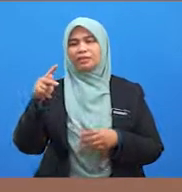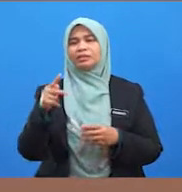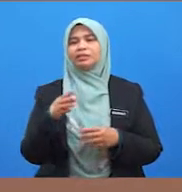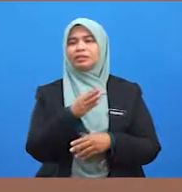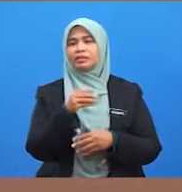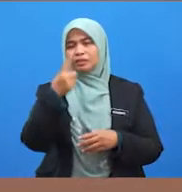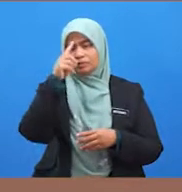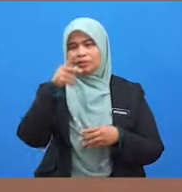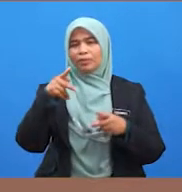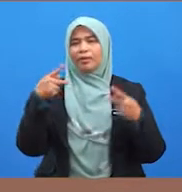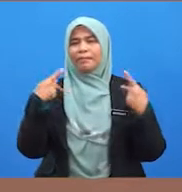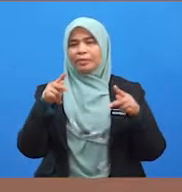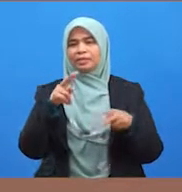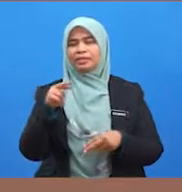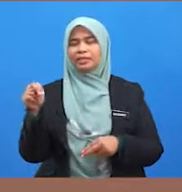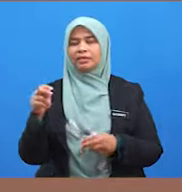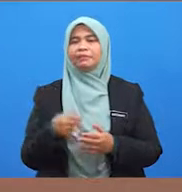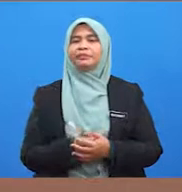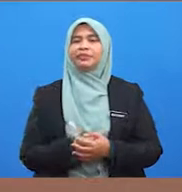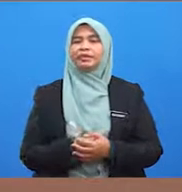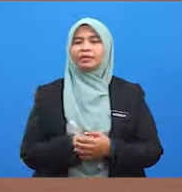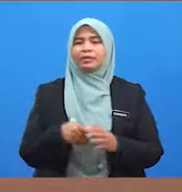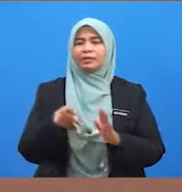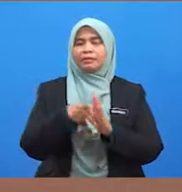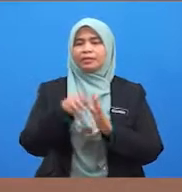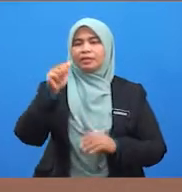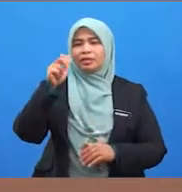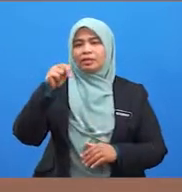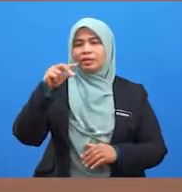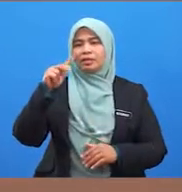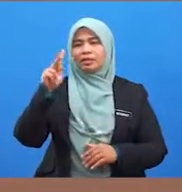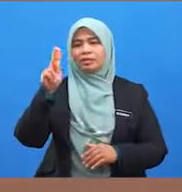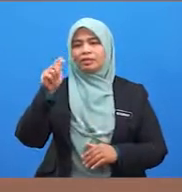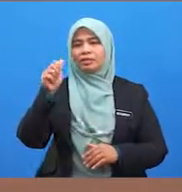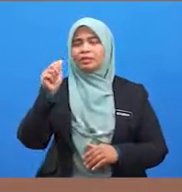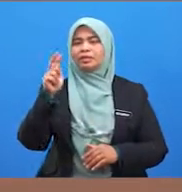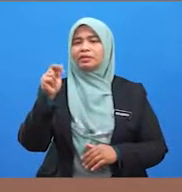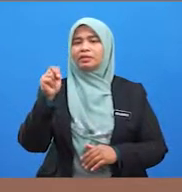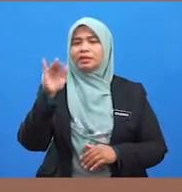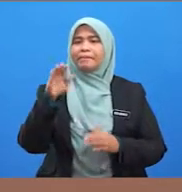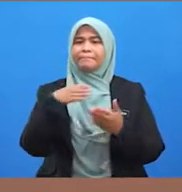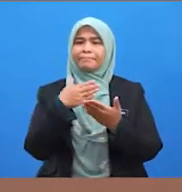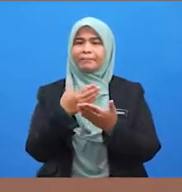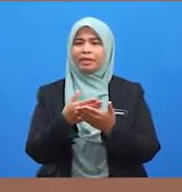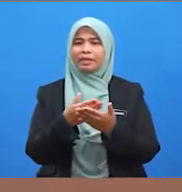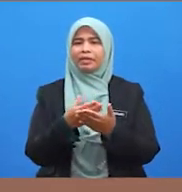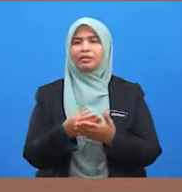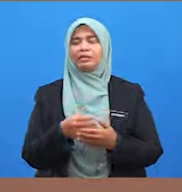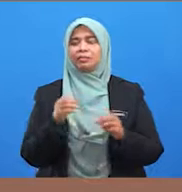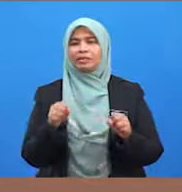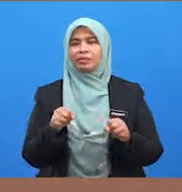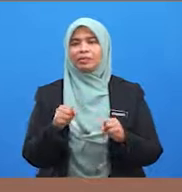pasaran. Pengangkutan yang cekap dalam sektor pertanian amat perlu bagi mengangkut barang